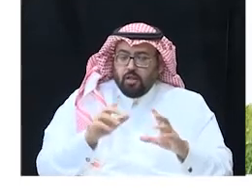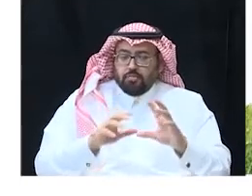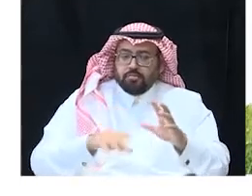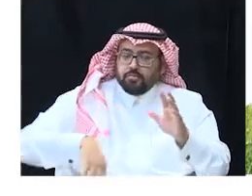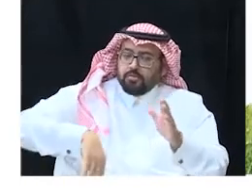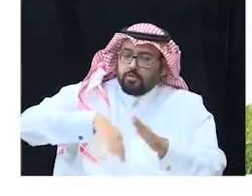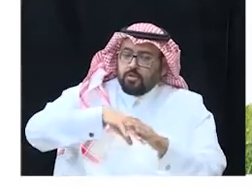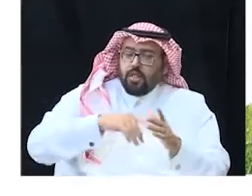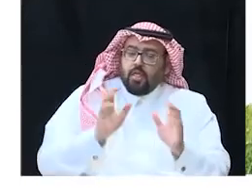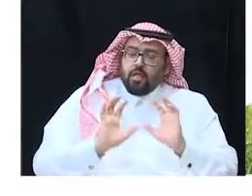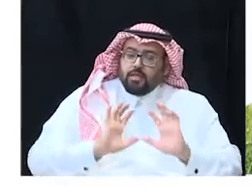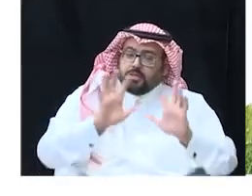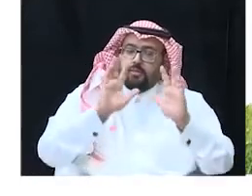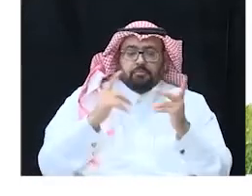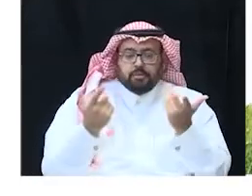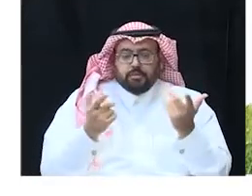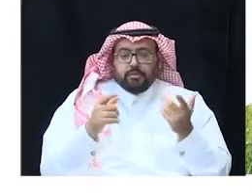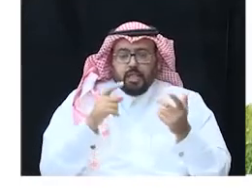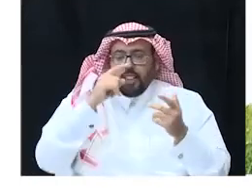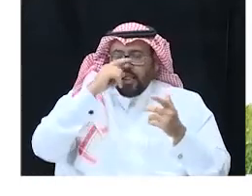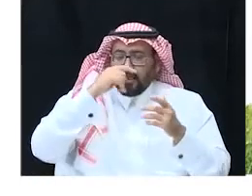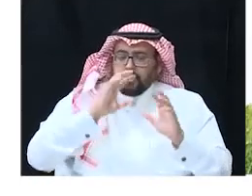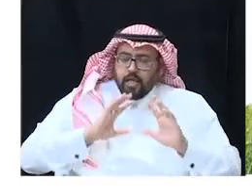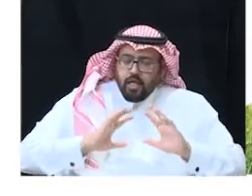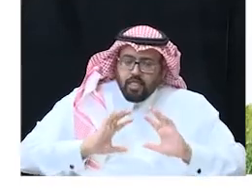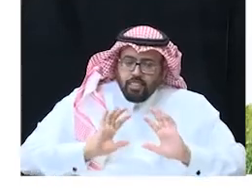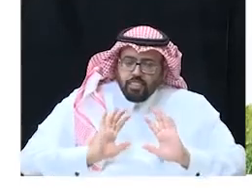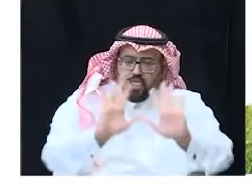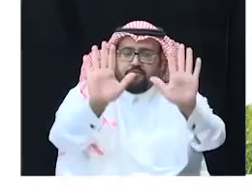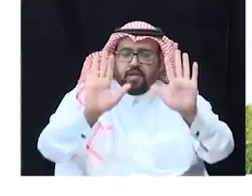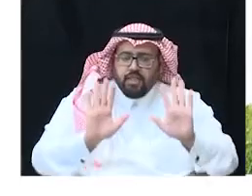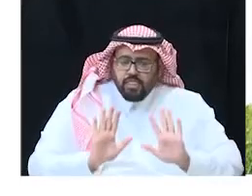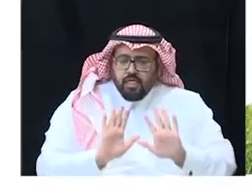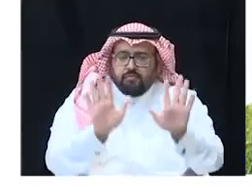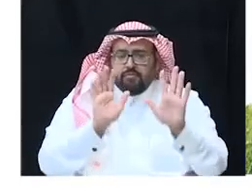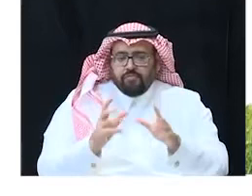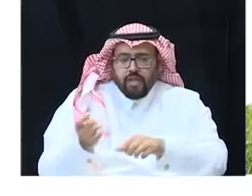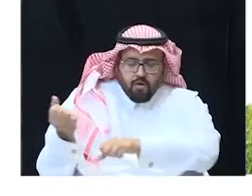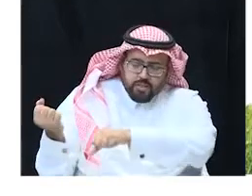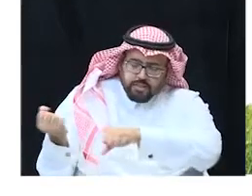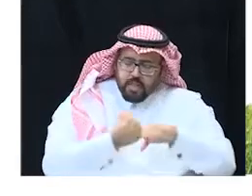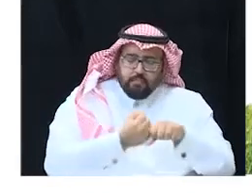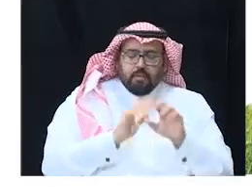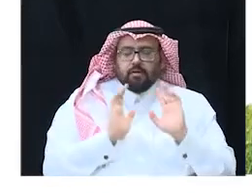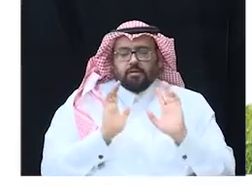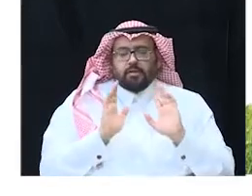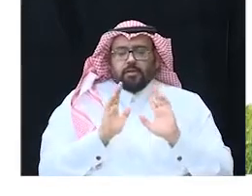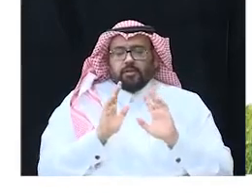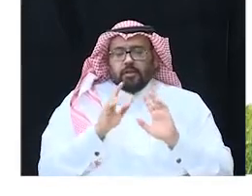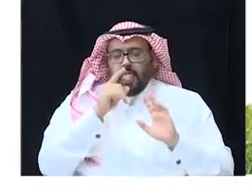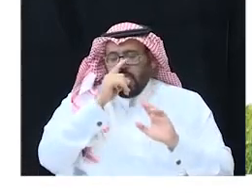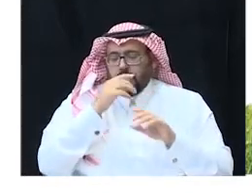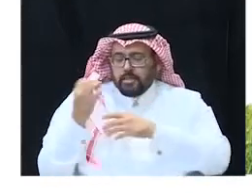طيب كيف أخليه يتحرك؟ لذا علينا دفع الشيء أو سحبه